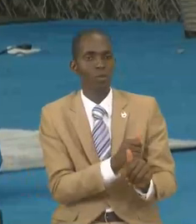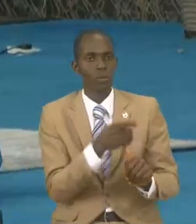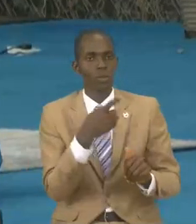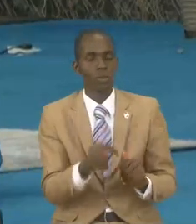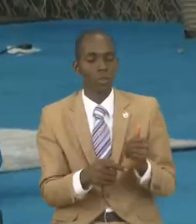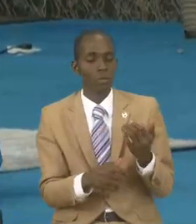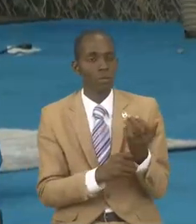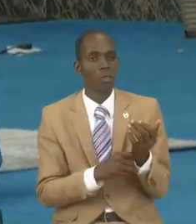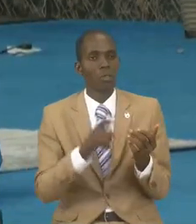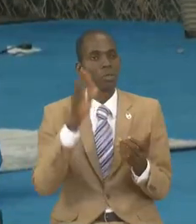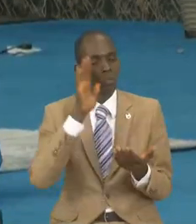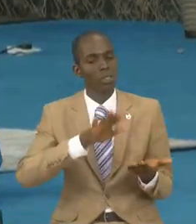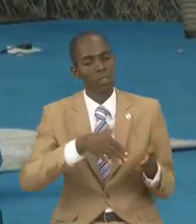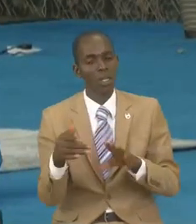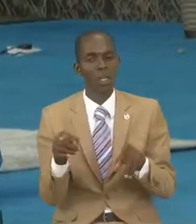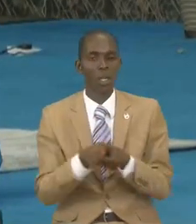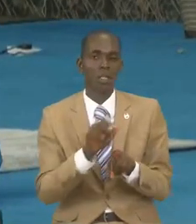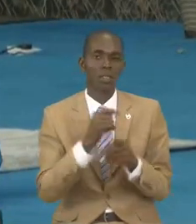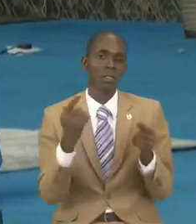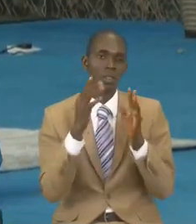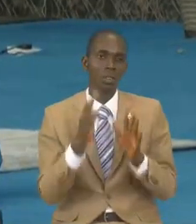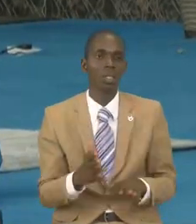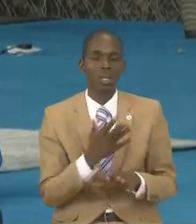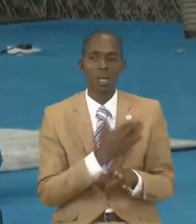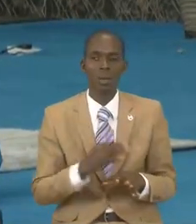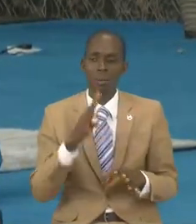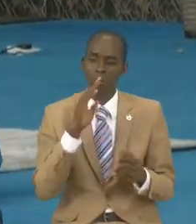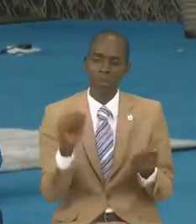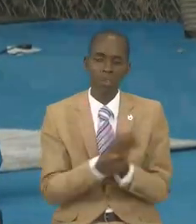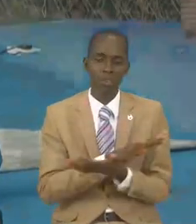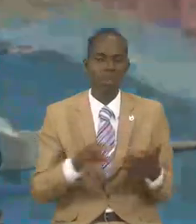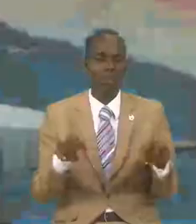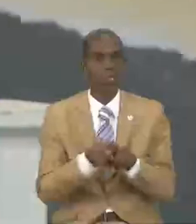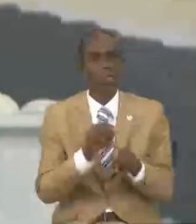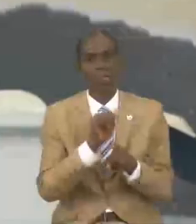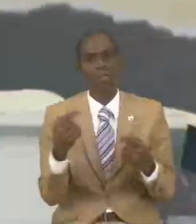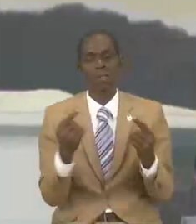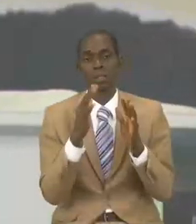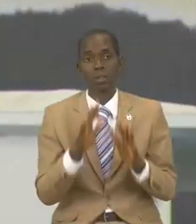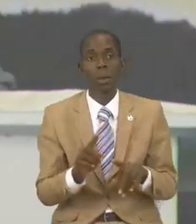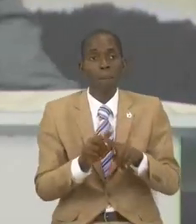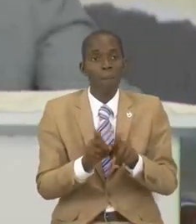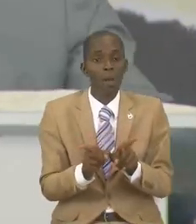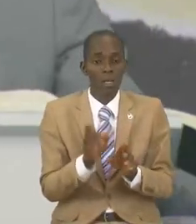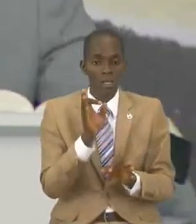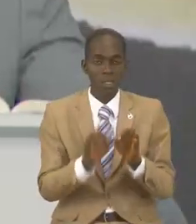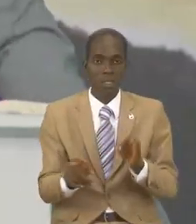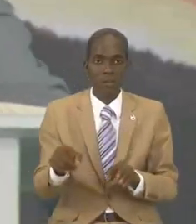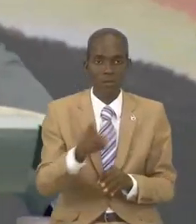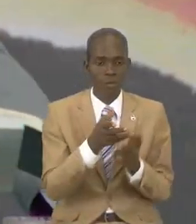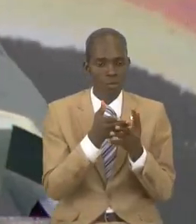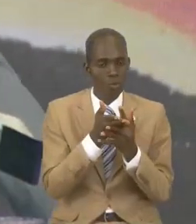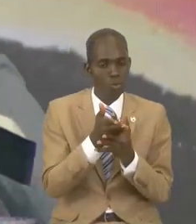vous mourrez comme pécheur et périrez comme un pécheur. Mais si par